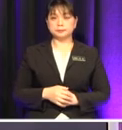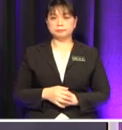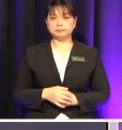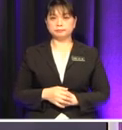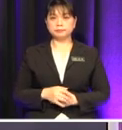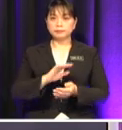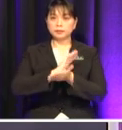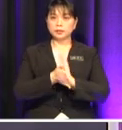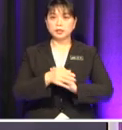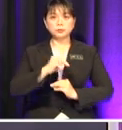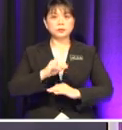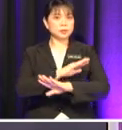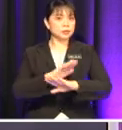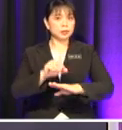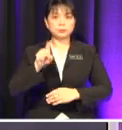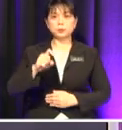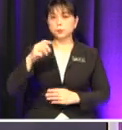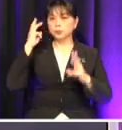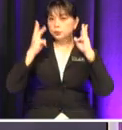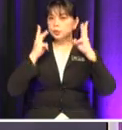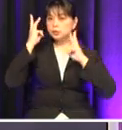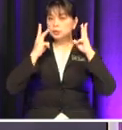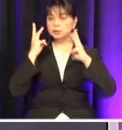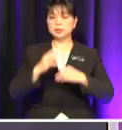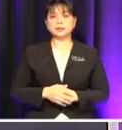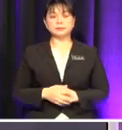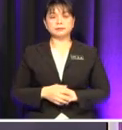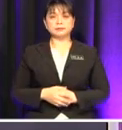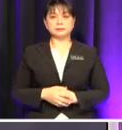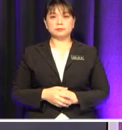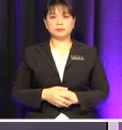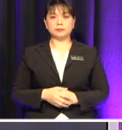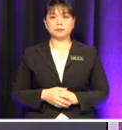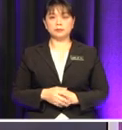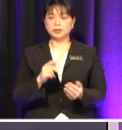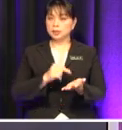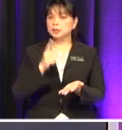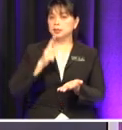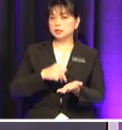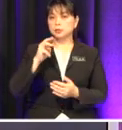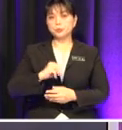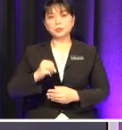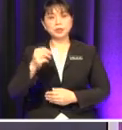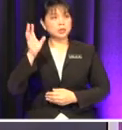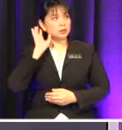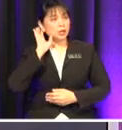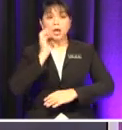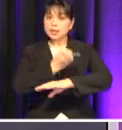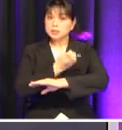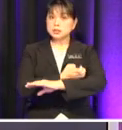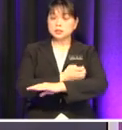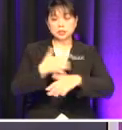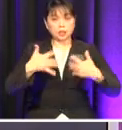calon tak perlu bimbang kita punya calon nih kadang-kadang dengan dia takut sebenarnya